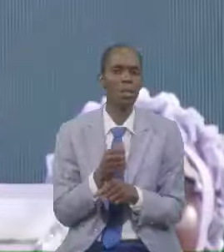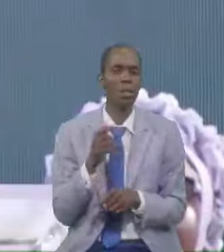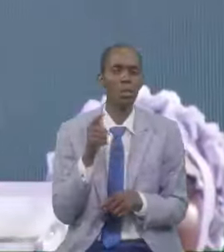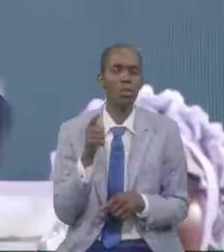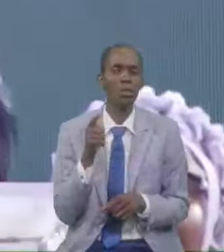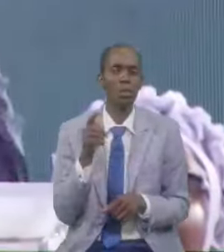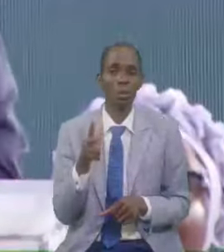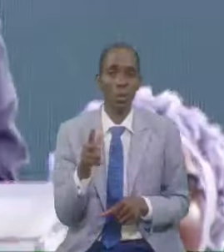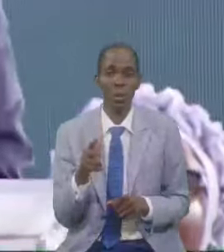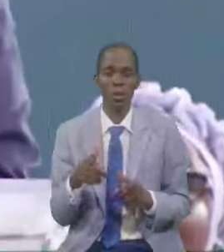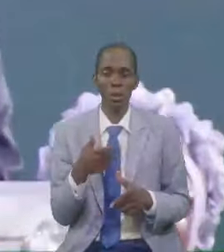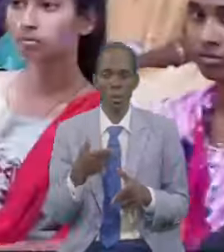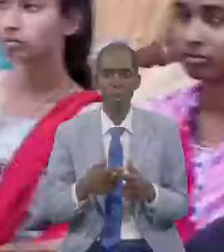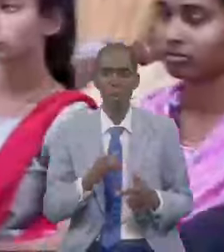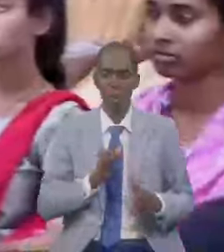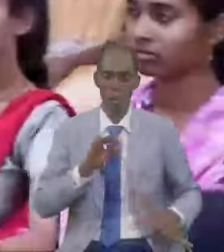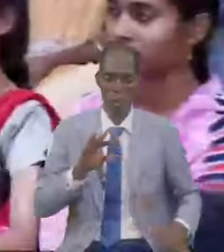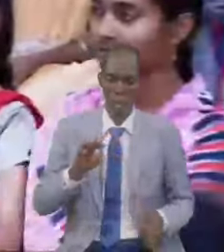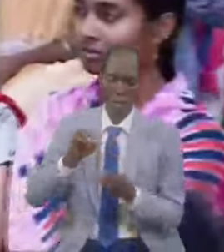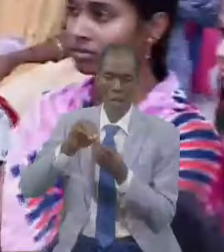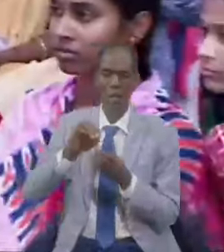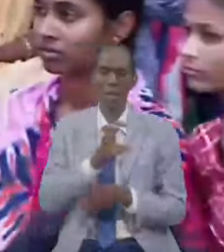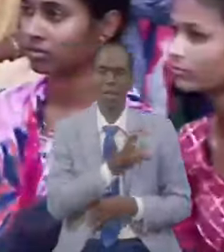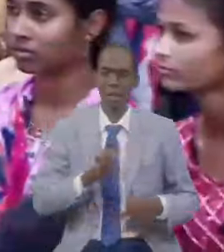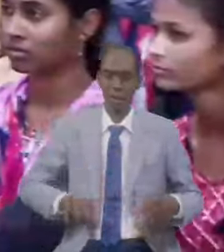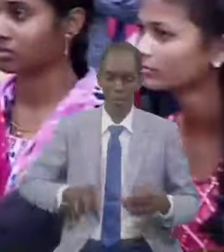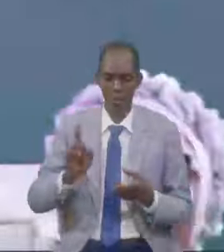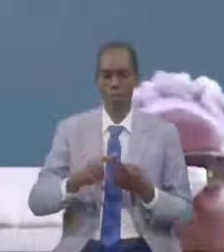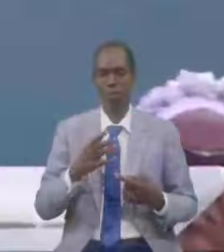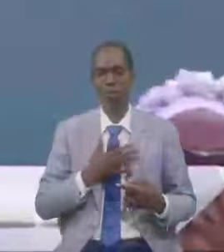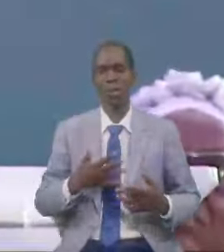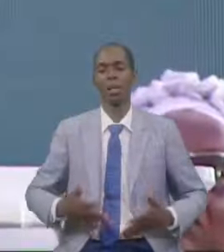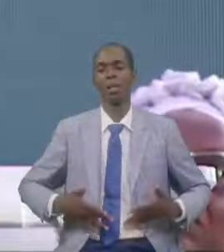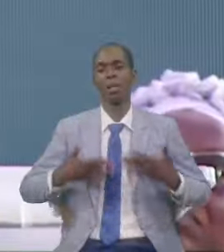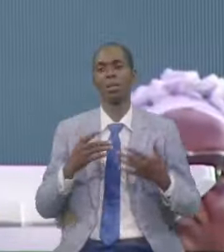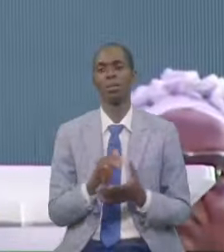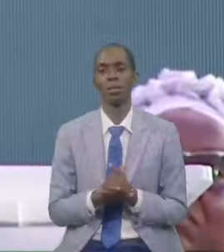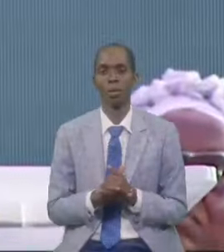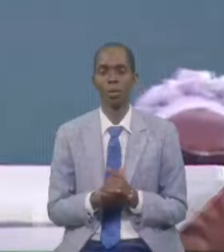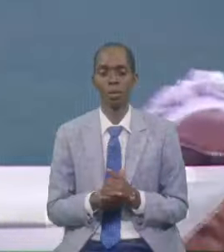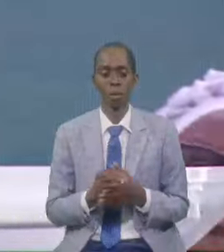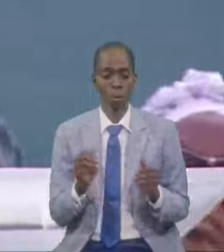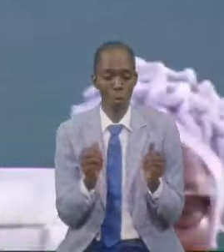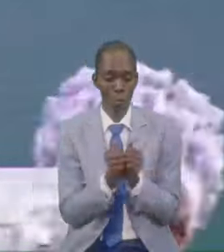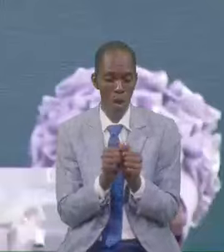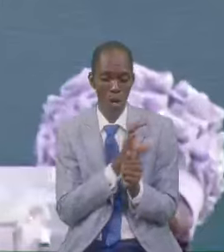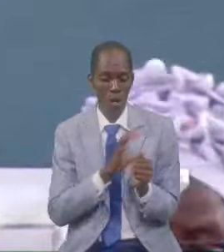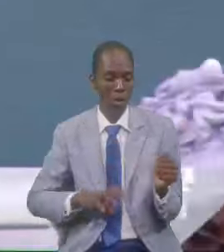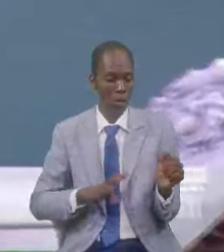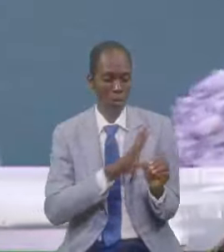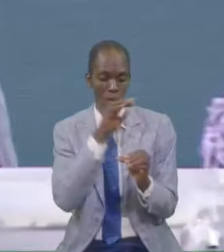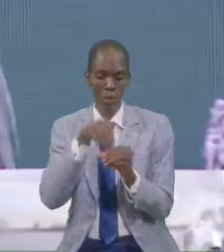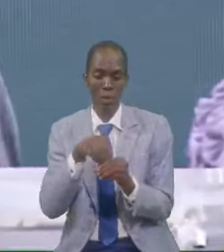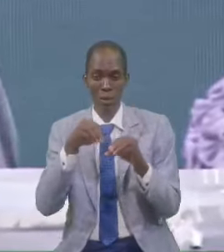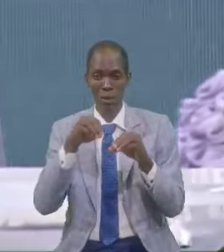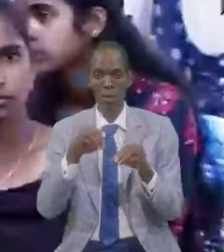had Christ in my heart. అప్పుడు నేను క్రీస్తుని నా హృదయంలో తీసుకున్నాను. Christ, క్రీస్తుతో, I am